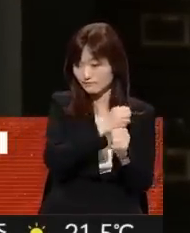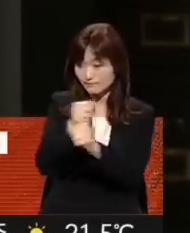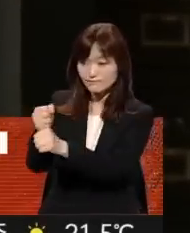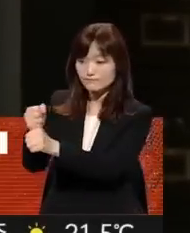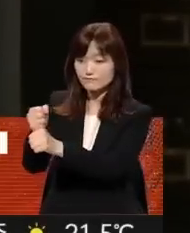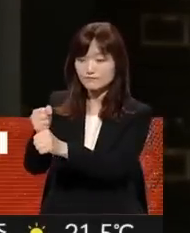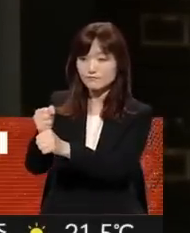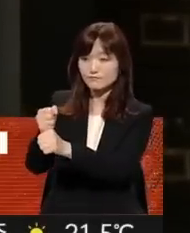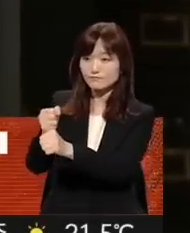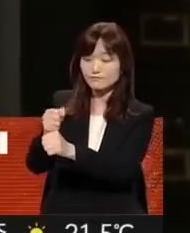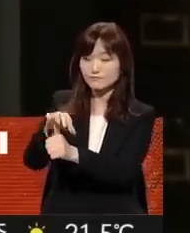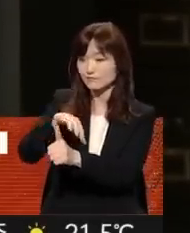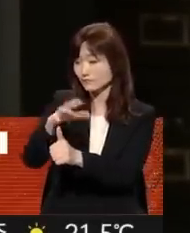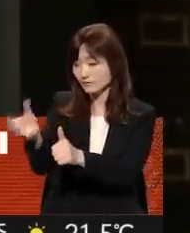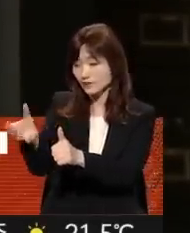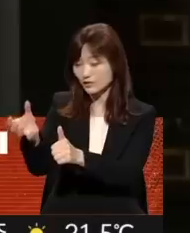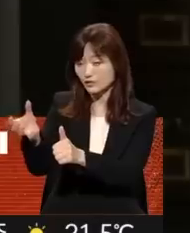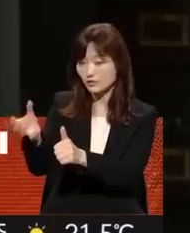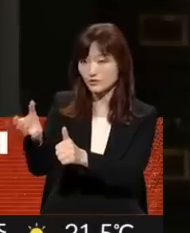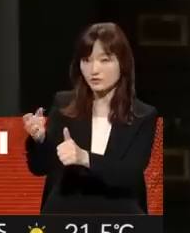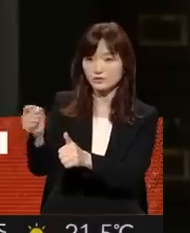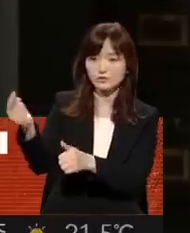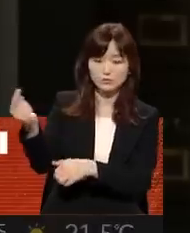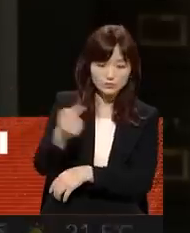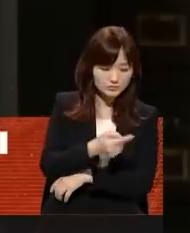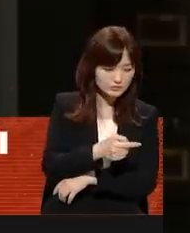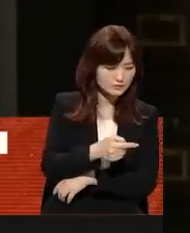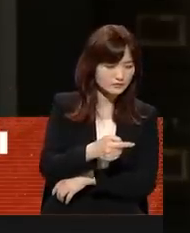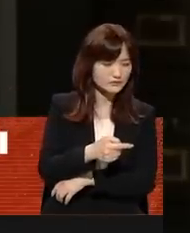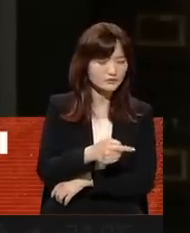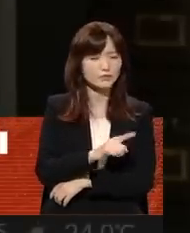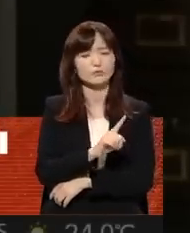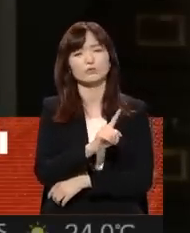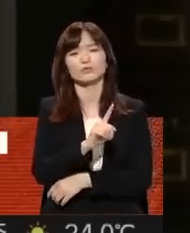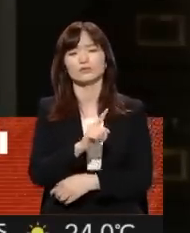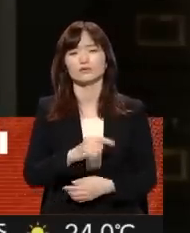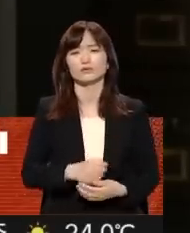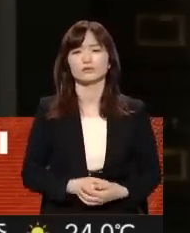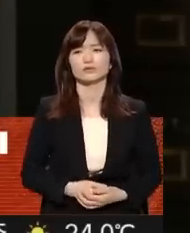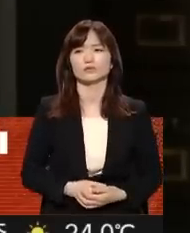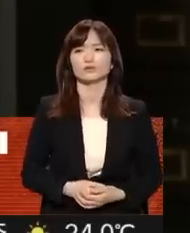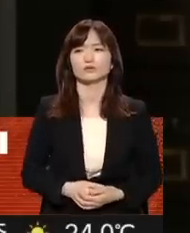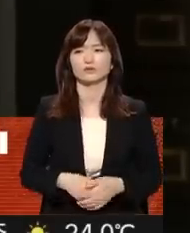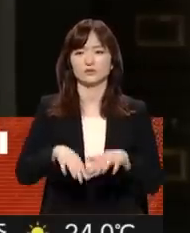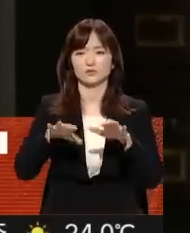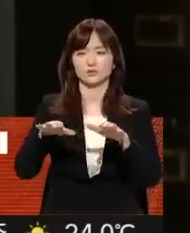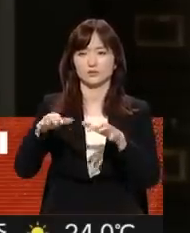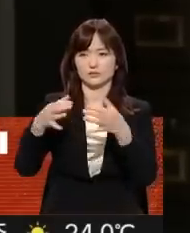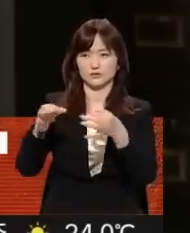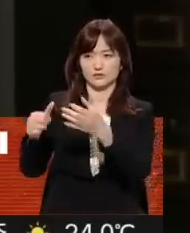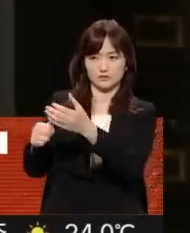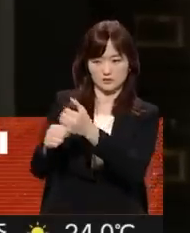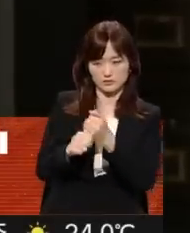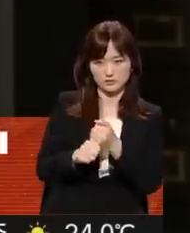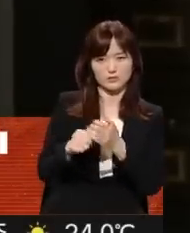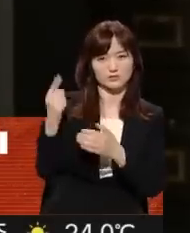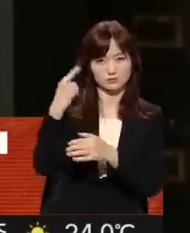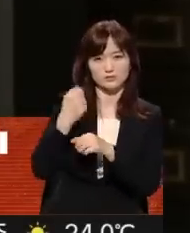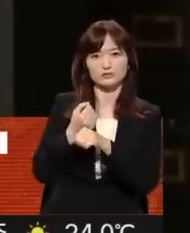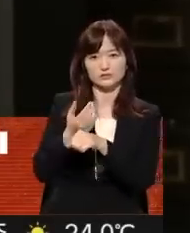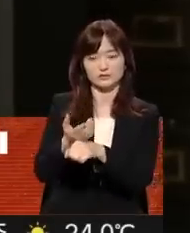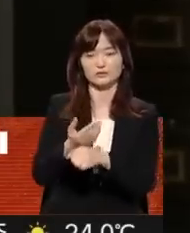이게 계속 나오니까 지금 뭐 정말 허탈했겠죠. 자, 그런데 일단 오늘 검거가 돼가지고 저희가 보도를 하고 있는